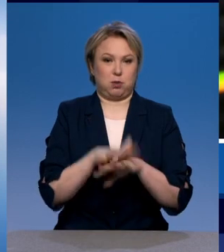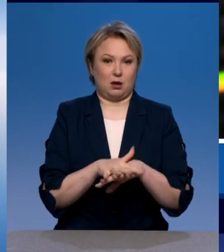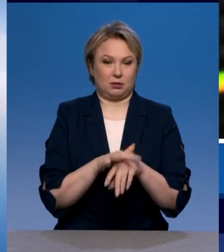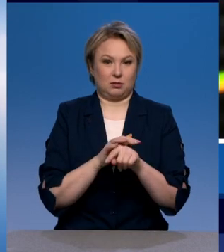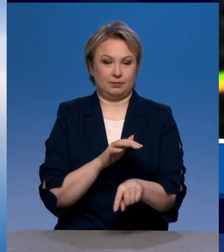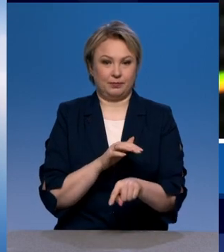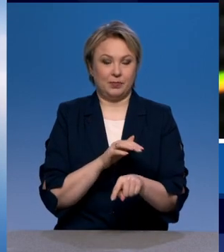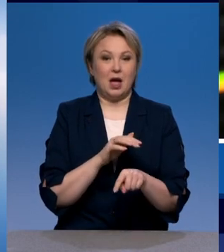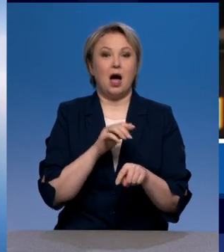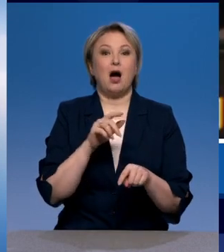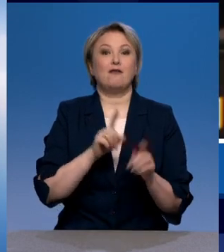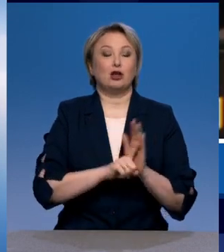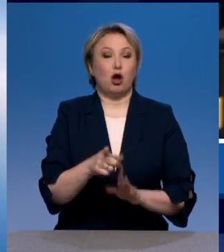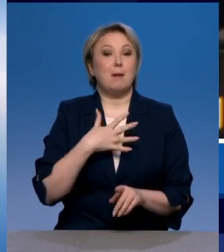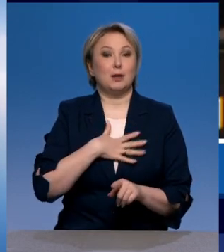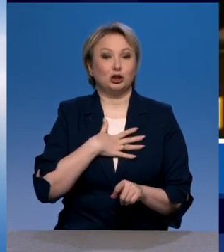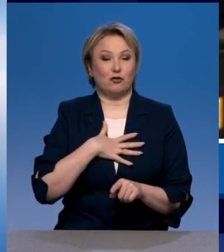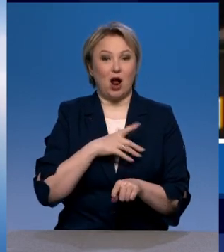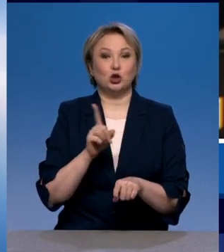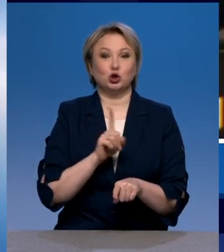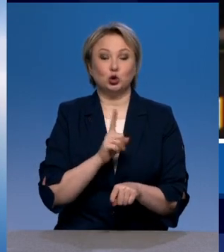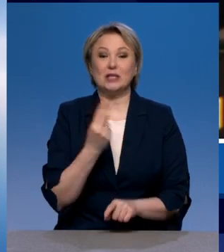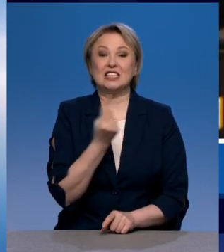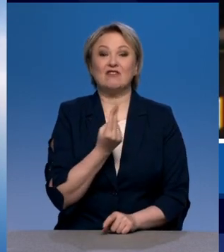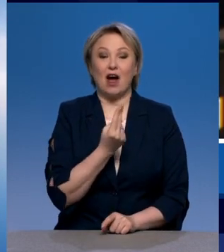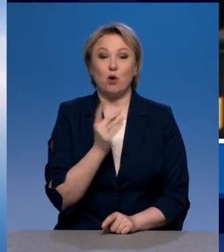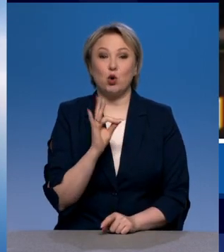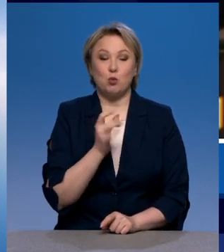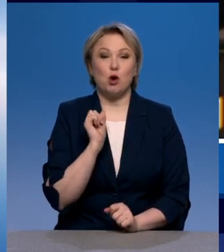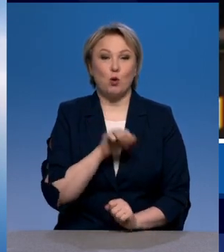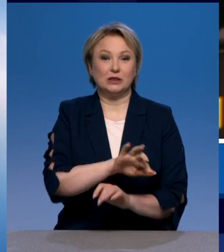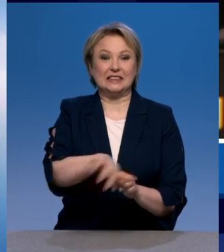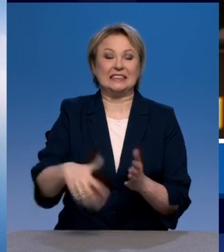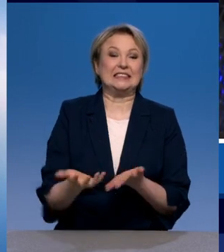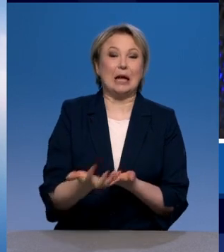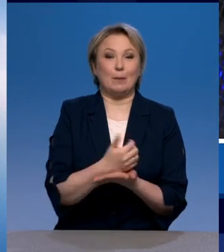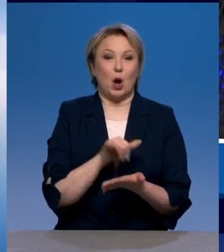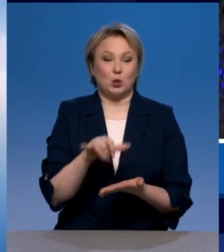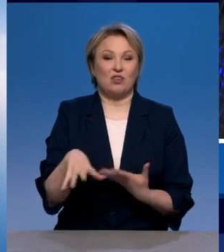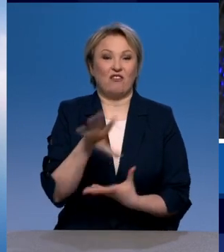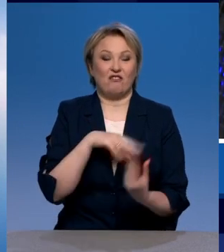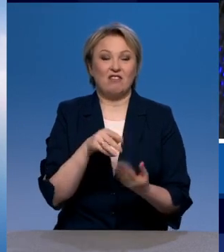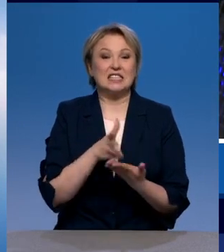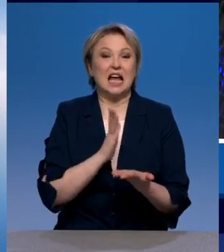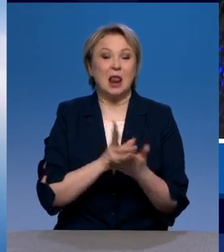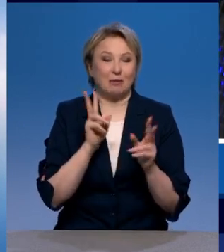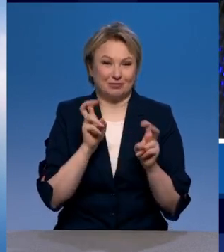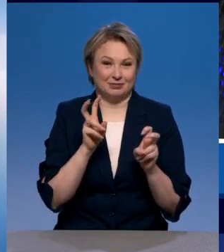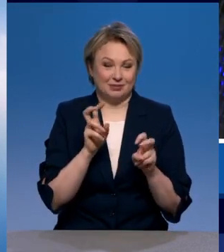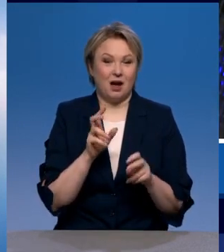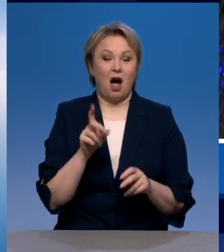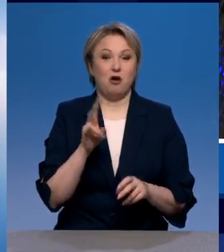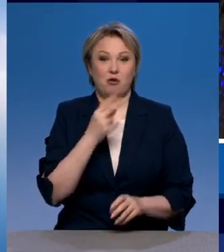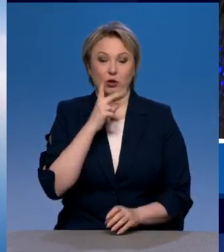кредитные организации, переживали, что цифровой рубль может весь хлеб у них забрать. Но сейчас мы видим, что и Центральный банк не